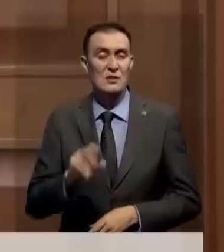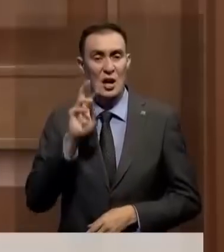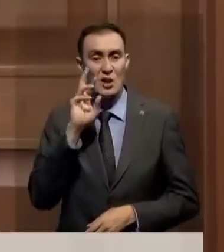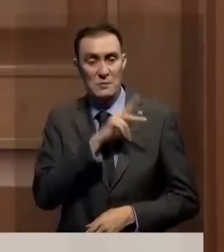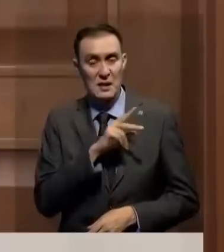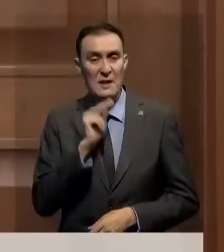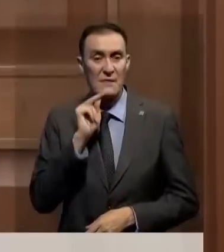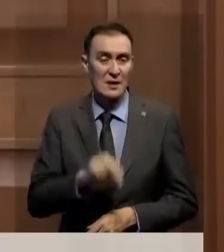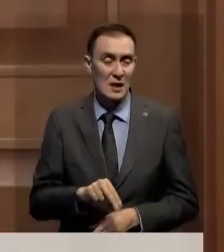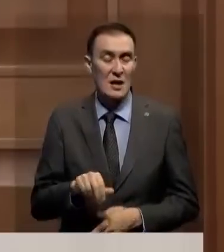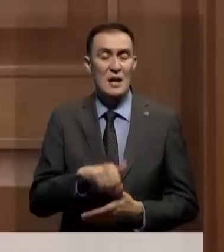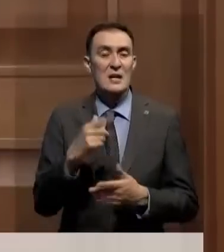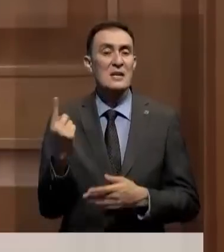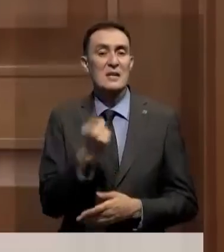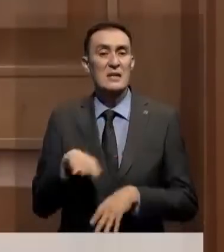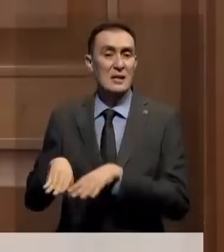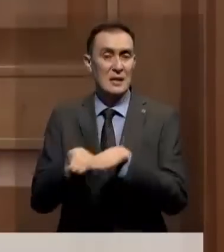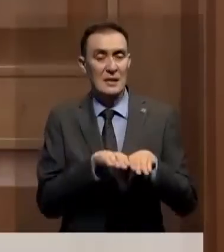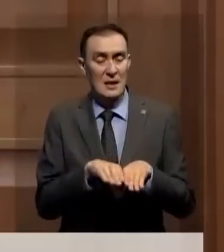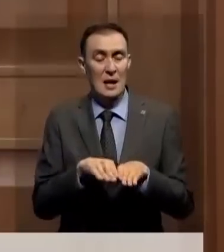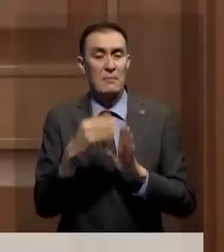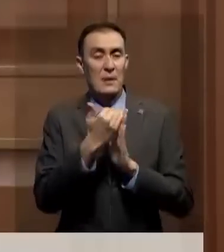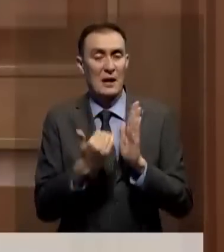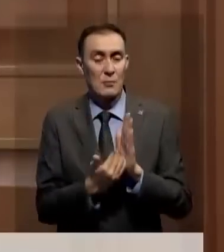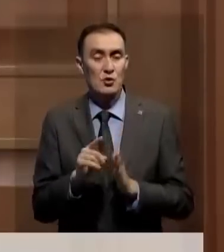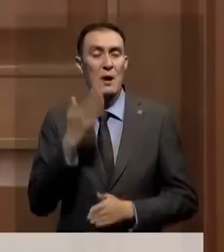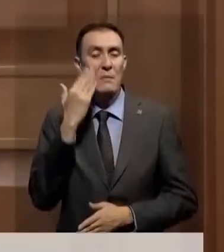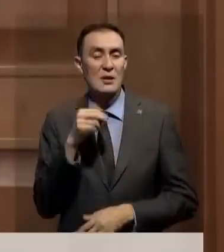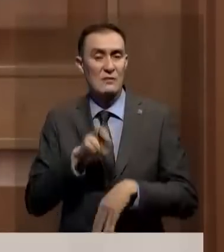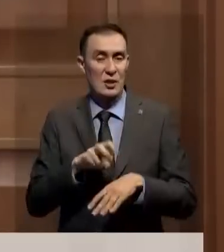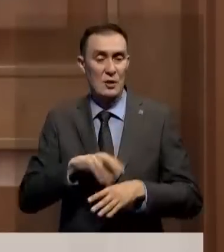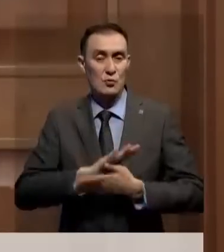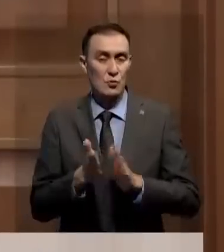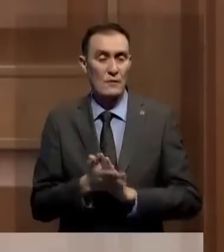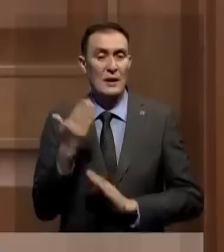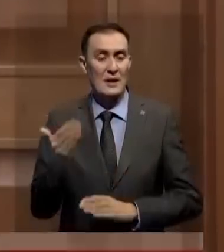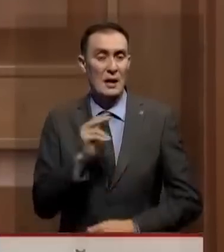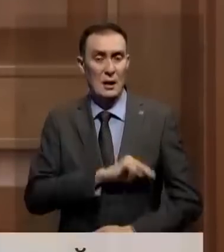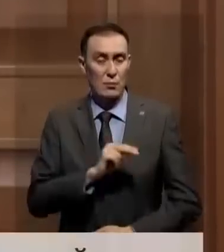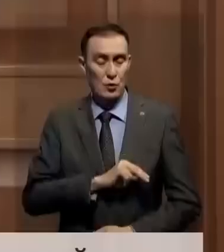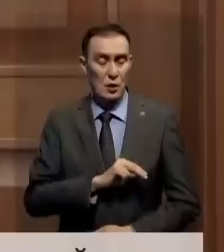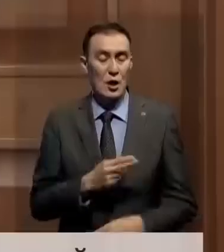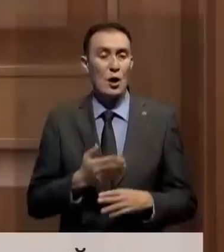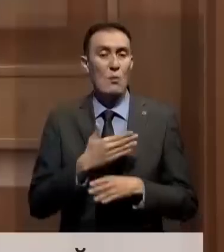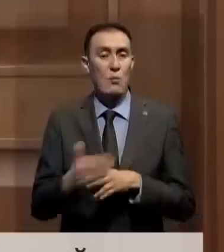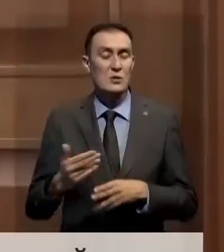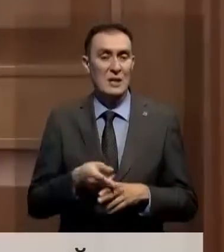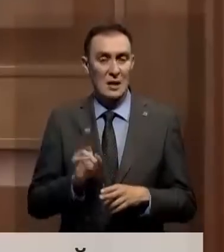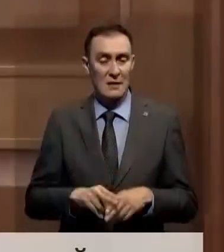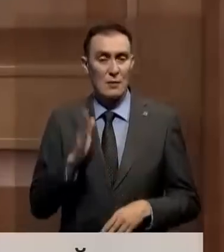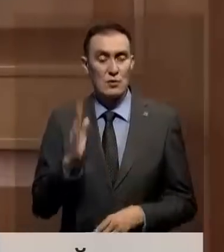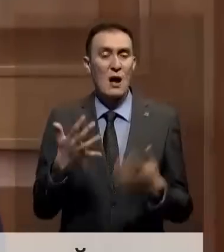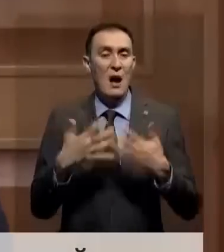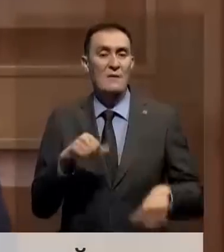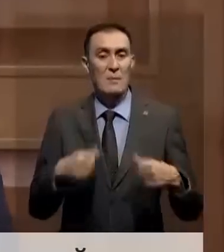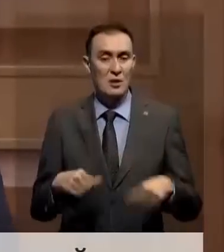Самое главное, единая платформа была, в котором врач работал, облегчить условия для врача. После этого уже было